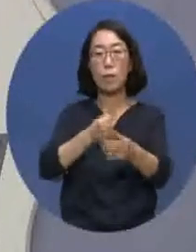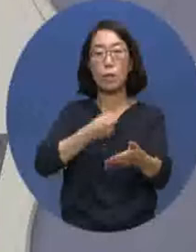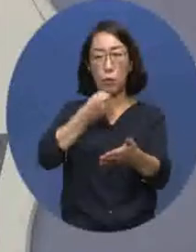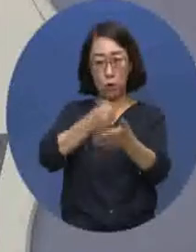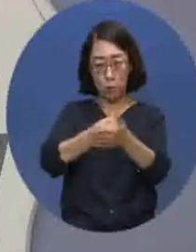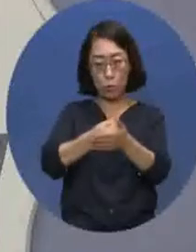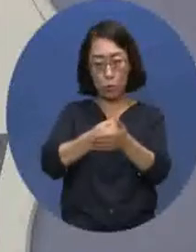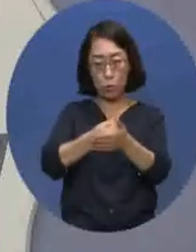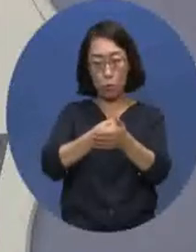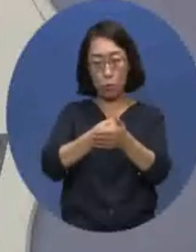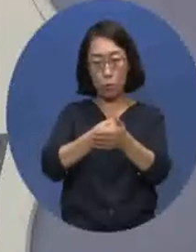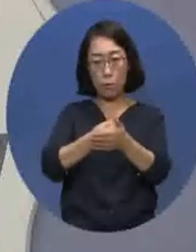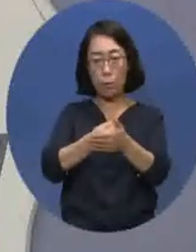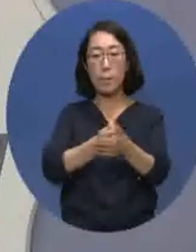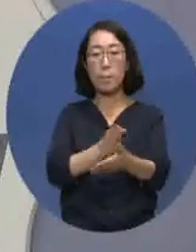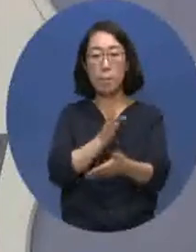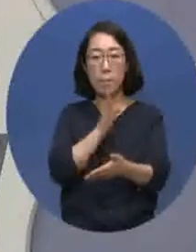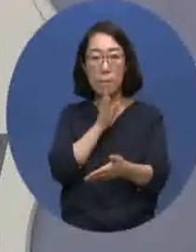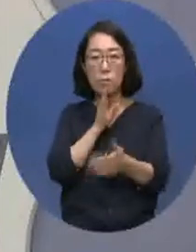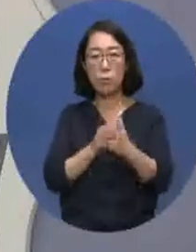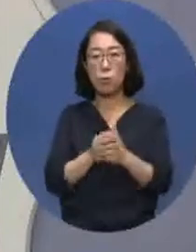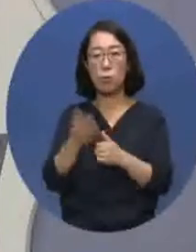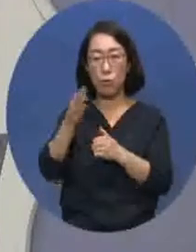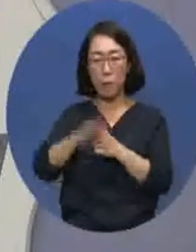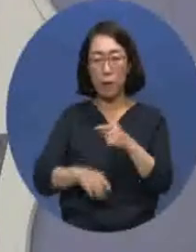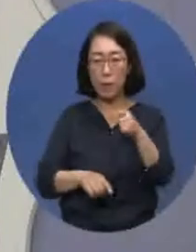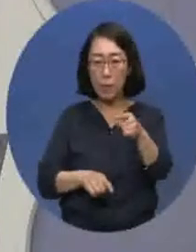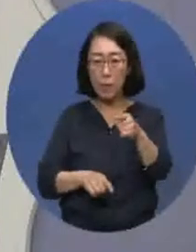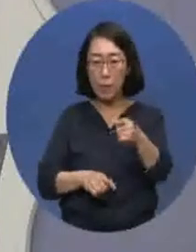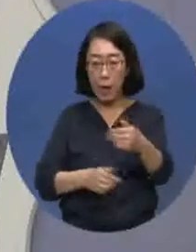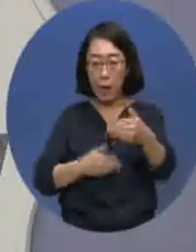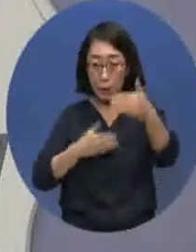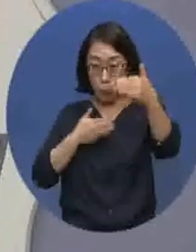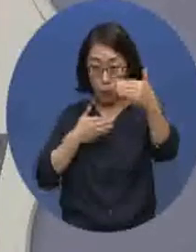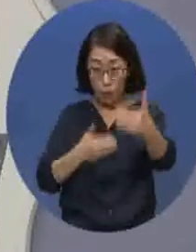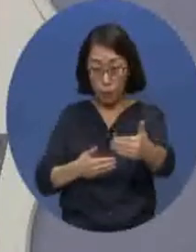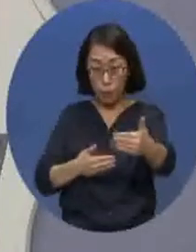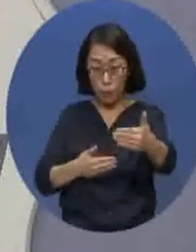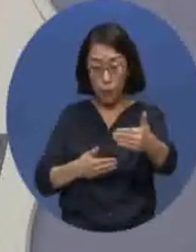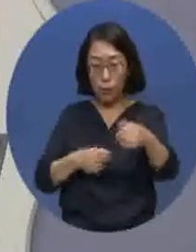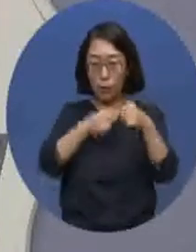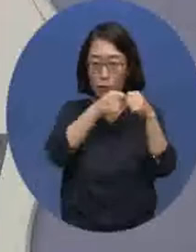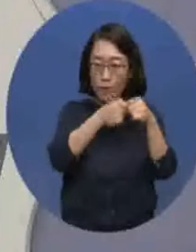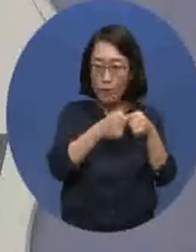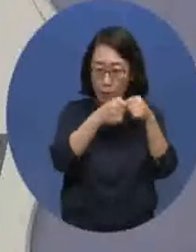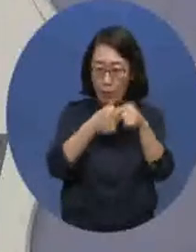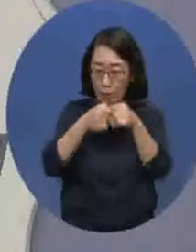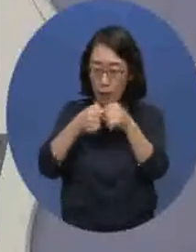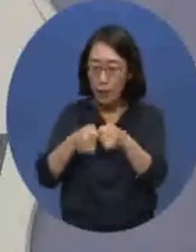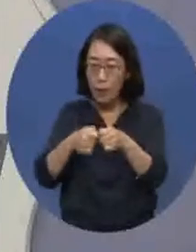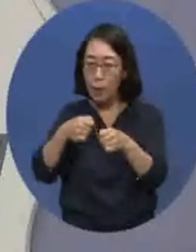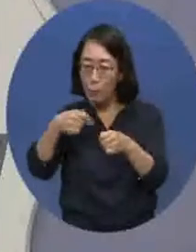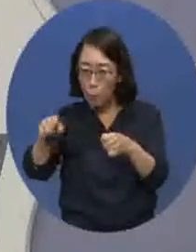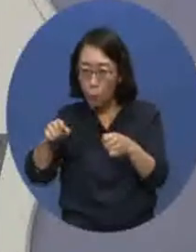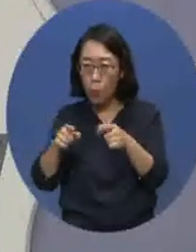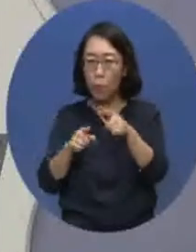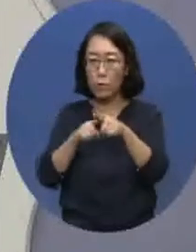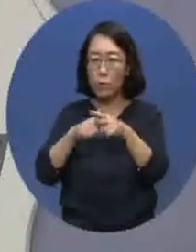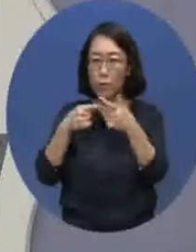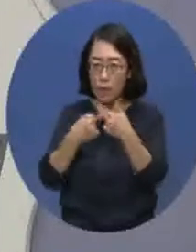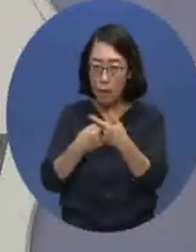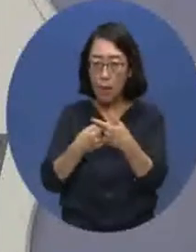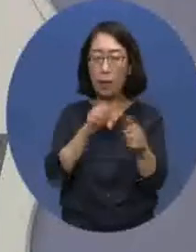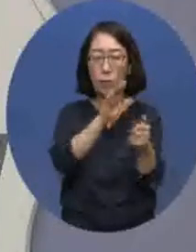것은 분명히 옳다고 봅니다 다만 그것을 가는 과정에서 섬세한 설명 국민들에게 안심할 수 있도록